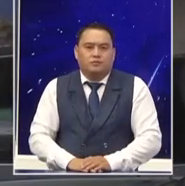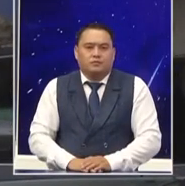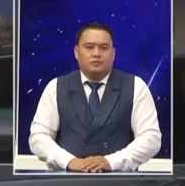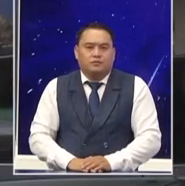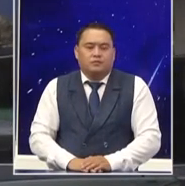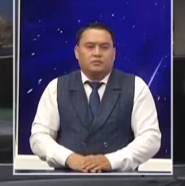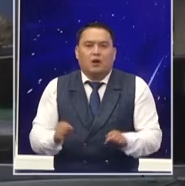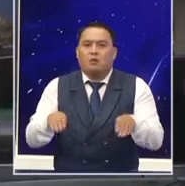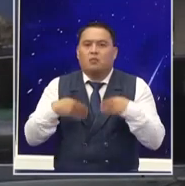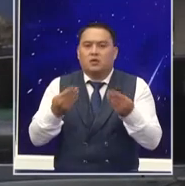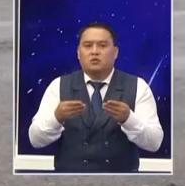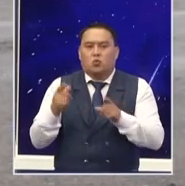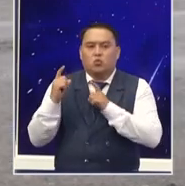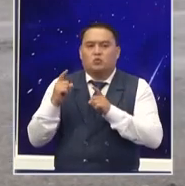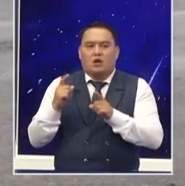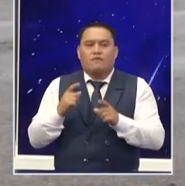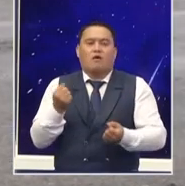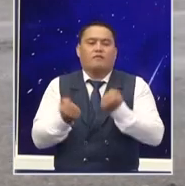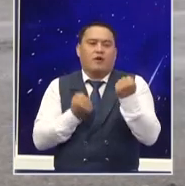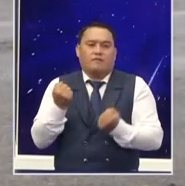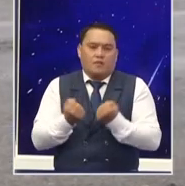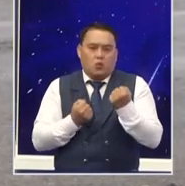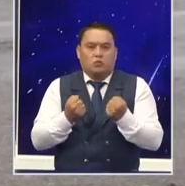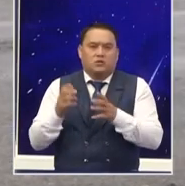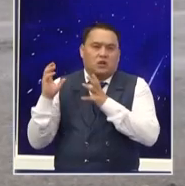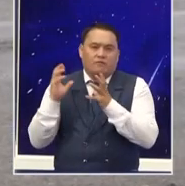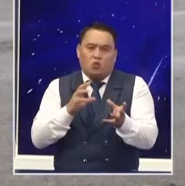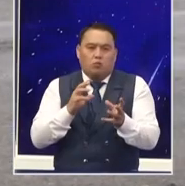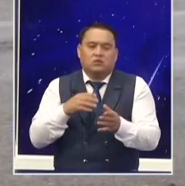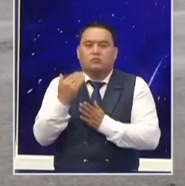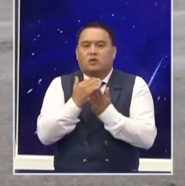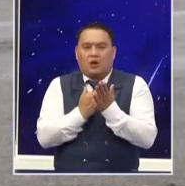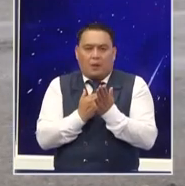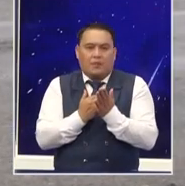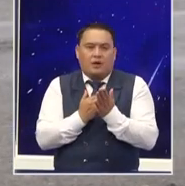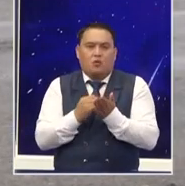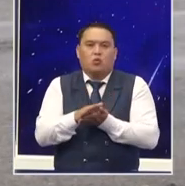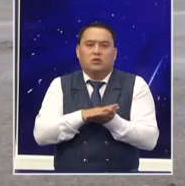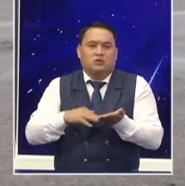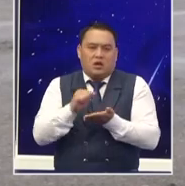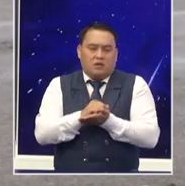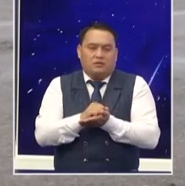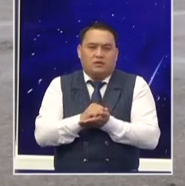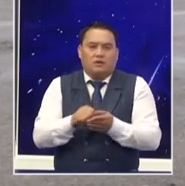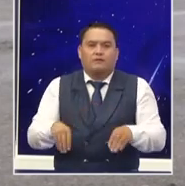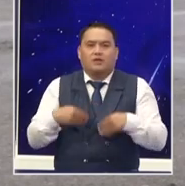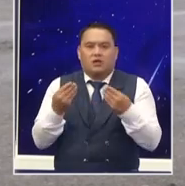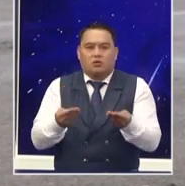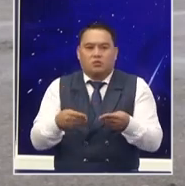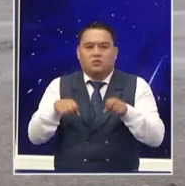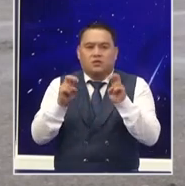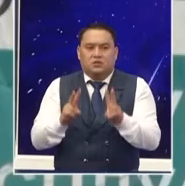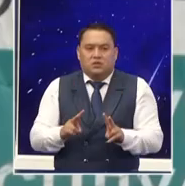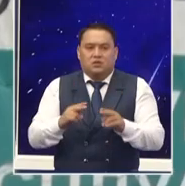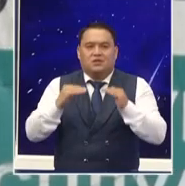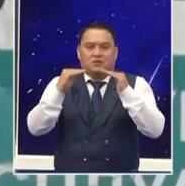При сдаче грузовых автомобилей, грузопассажирских или автобусов, также программа утилизации предусматривает выдачу специальных